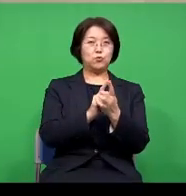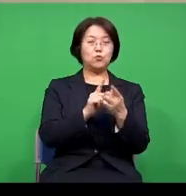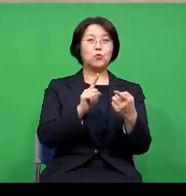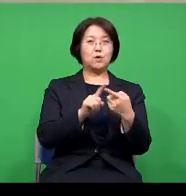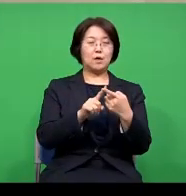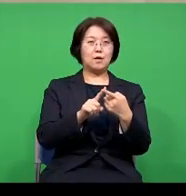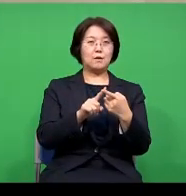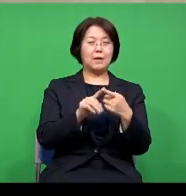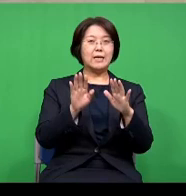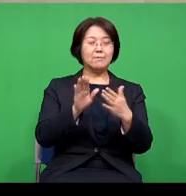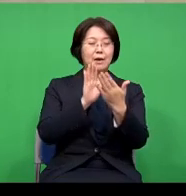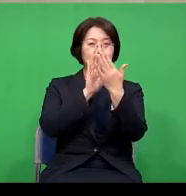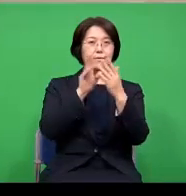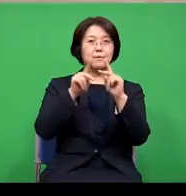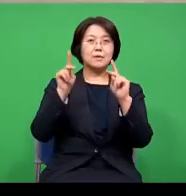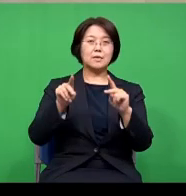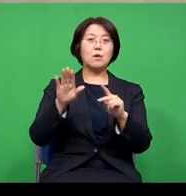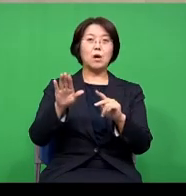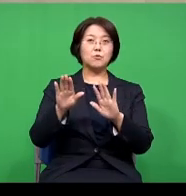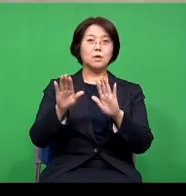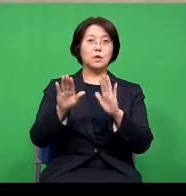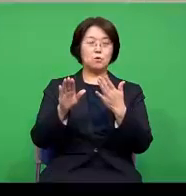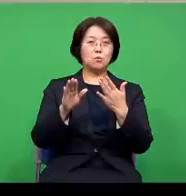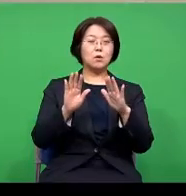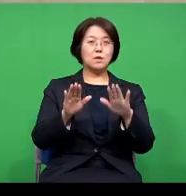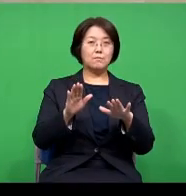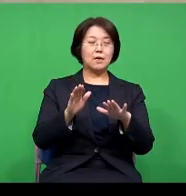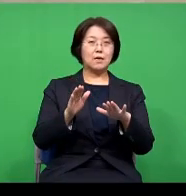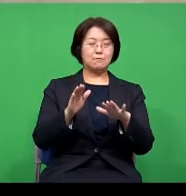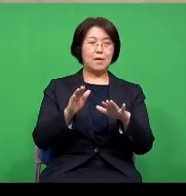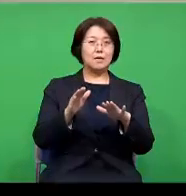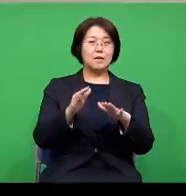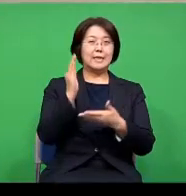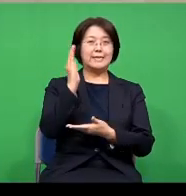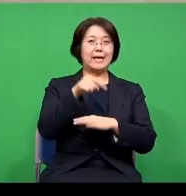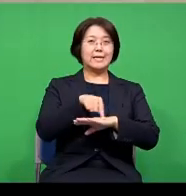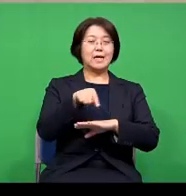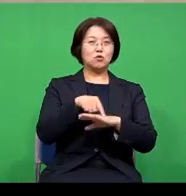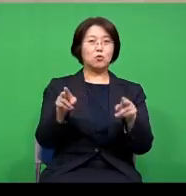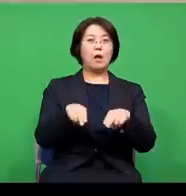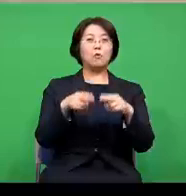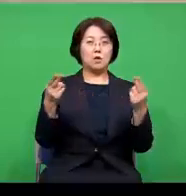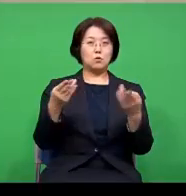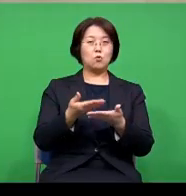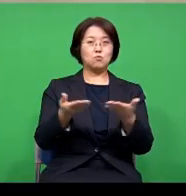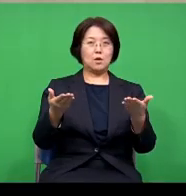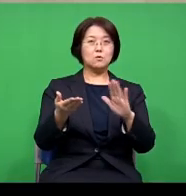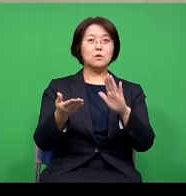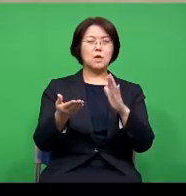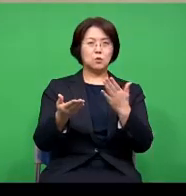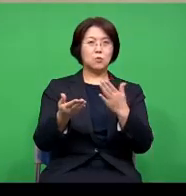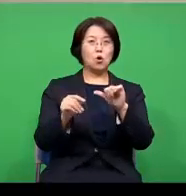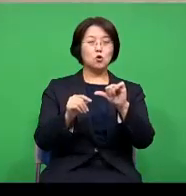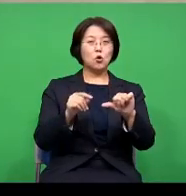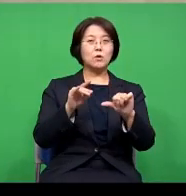か、目の前の課題もありますけれども、父のその、まあ、今政策パンフレットが配られておりますが、5期目に向